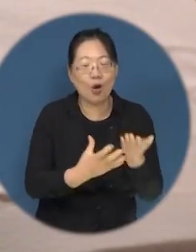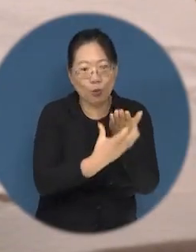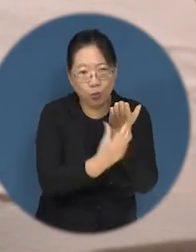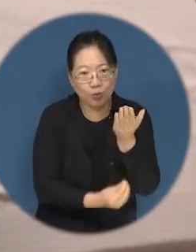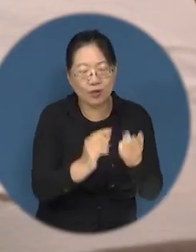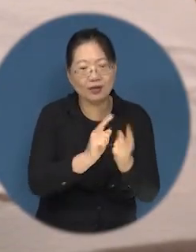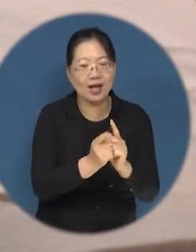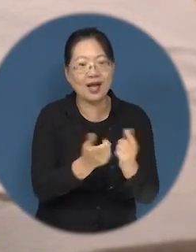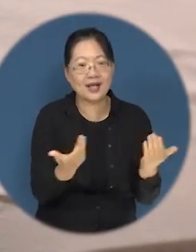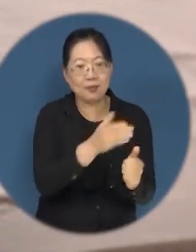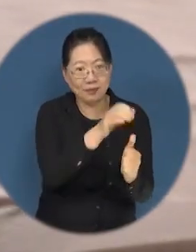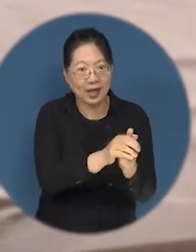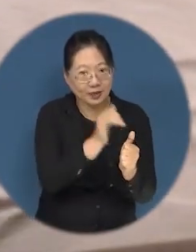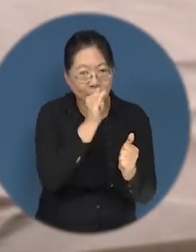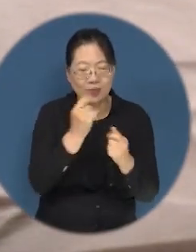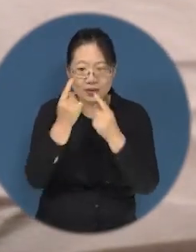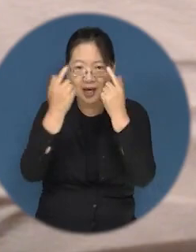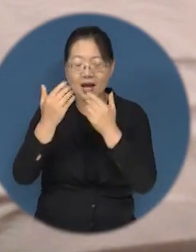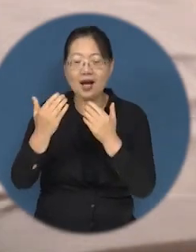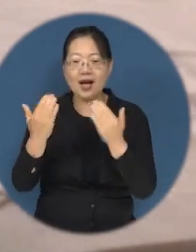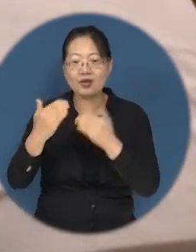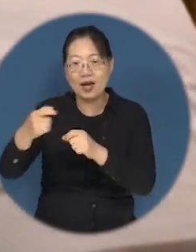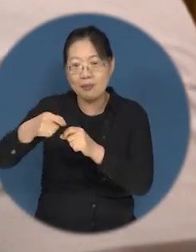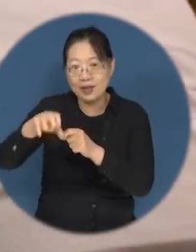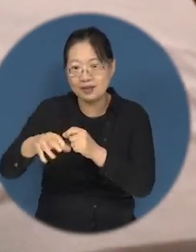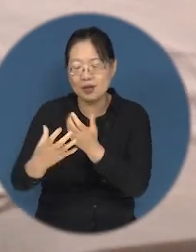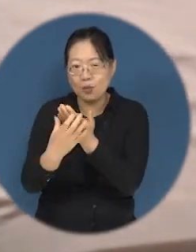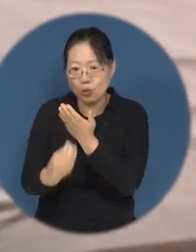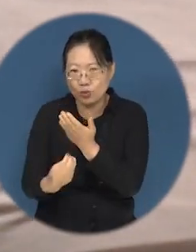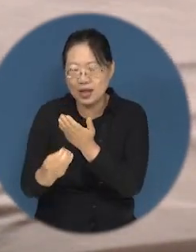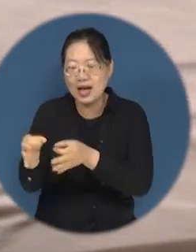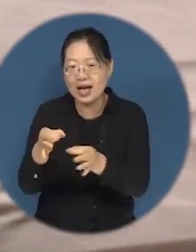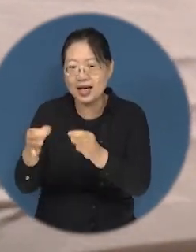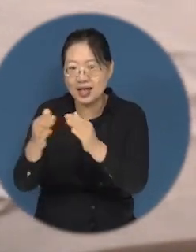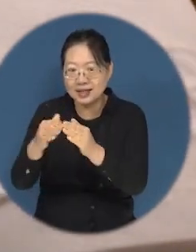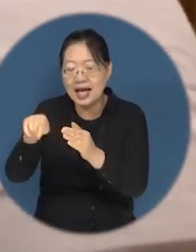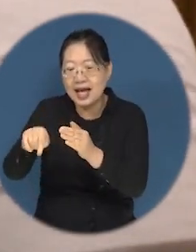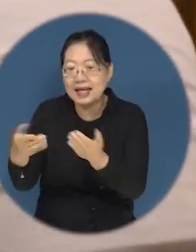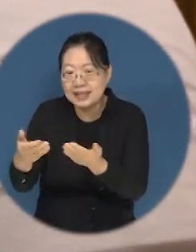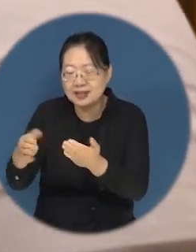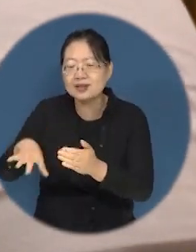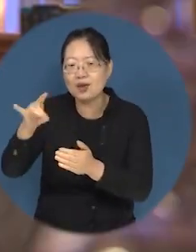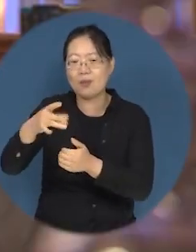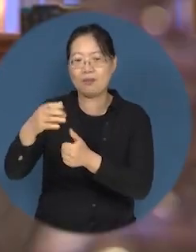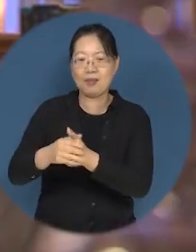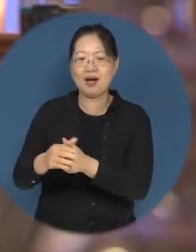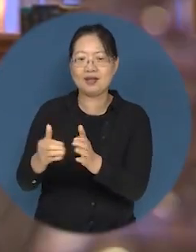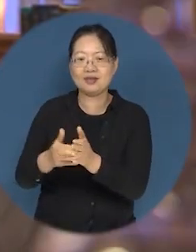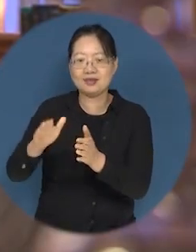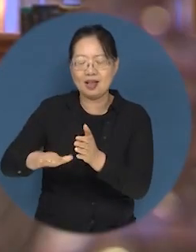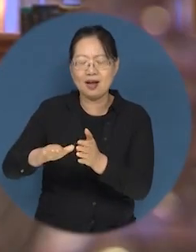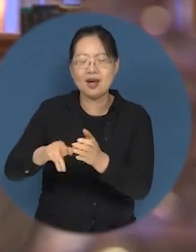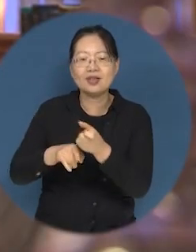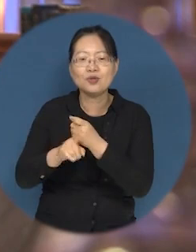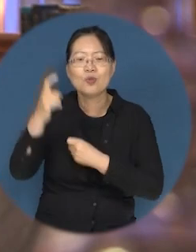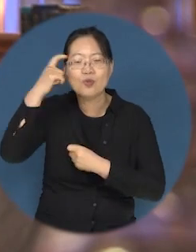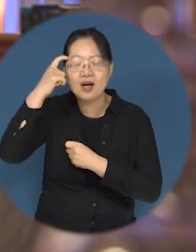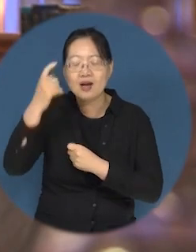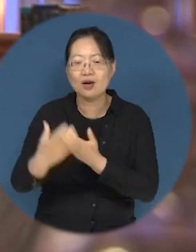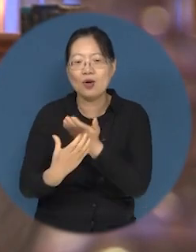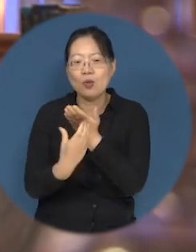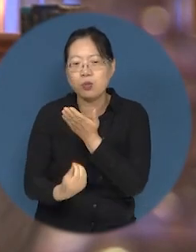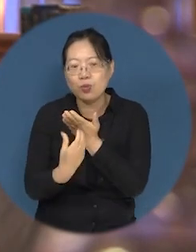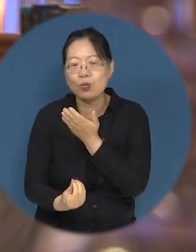거 그거죠? 그렇죠. 보통 이제 대학교 앞에 보면 그렇죠, 그렇죠, 있는 그렇죠. 복사집에서 하는 일 그걸 처음에 했었는데 왜 했냐면